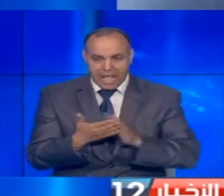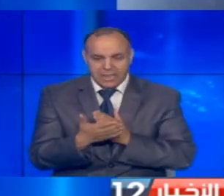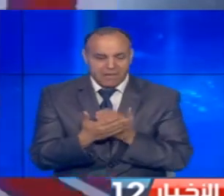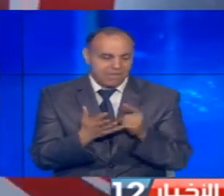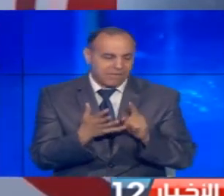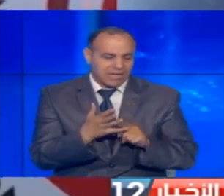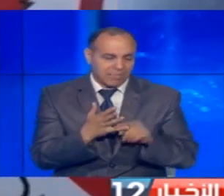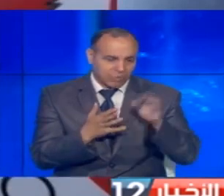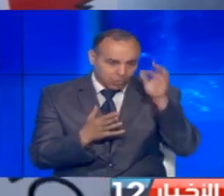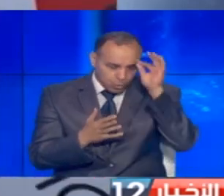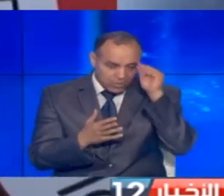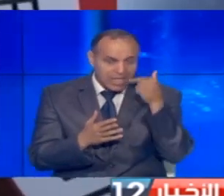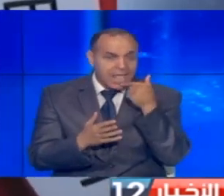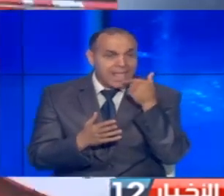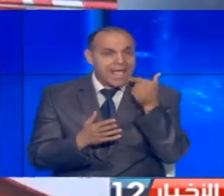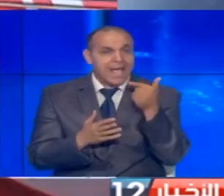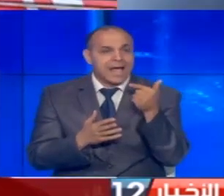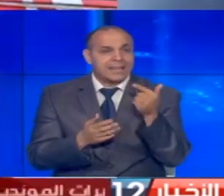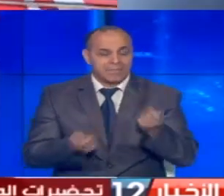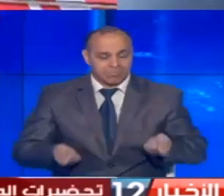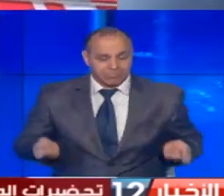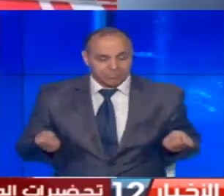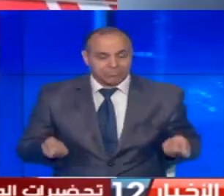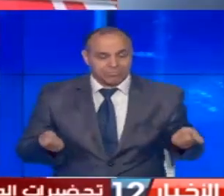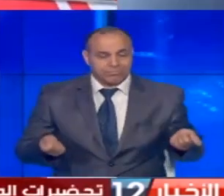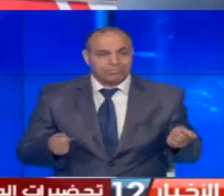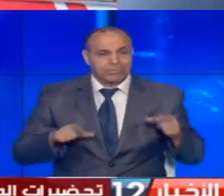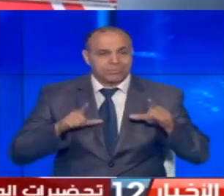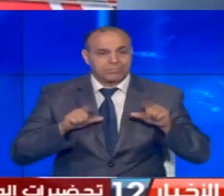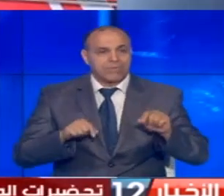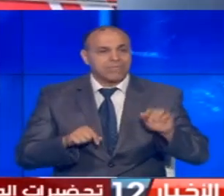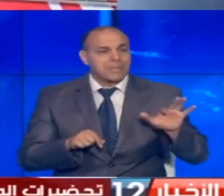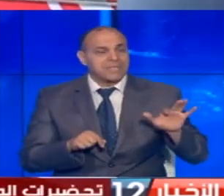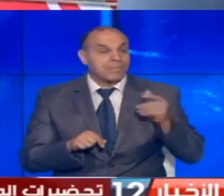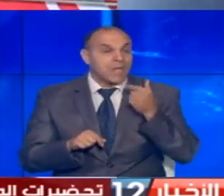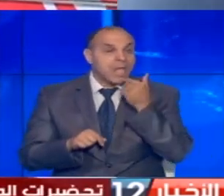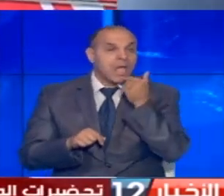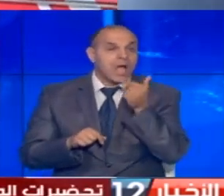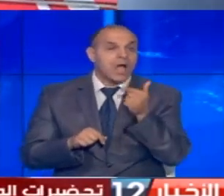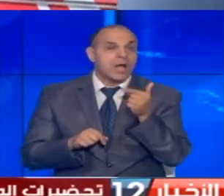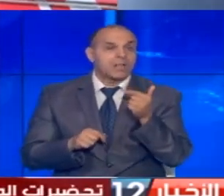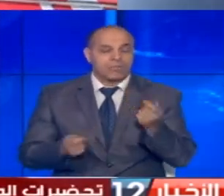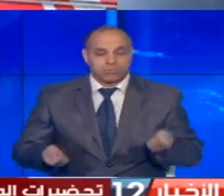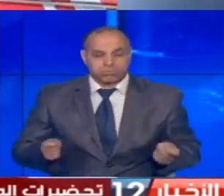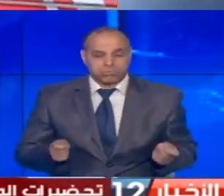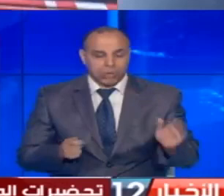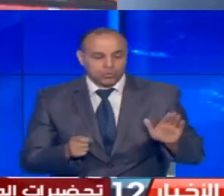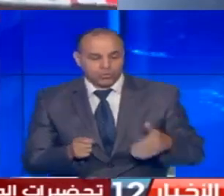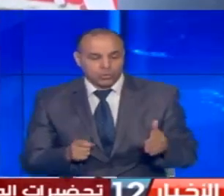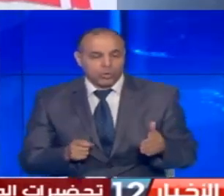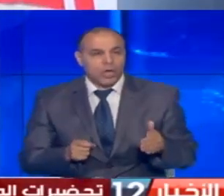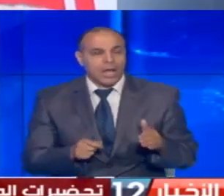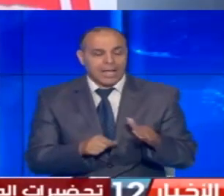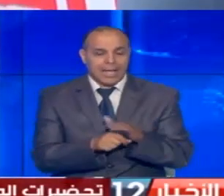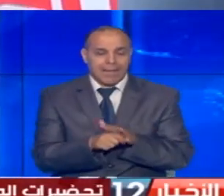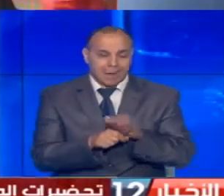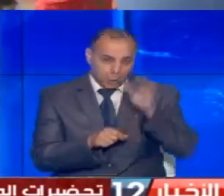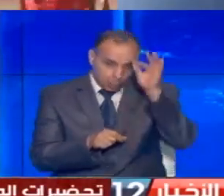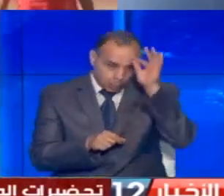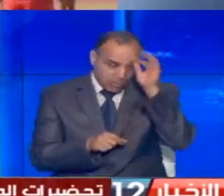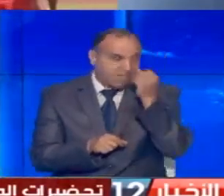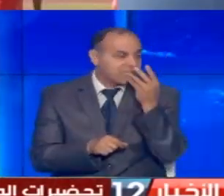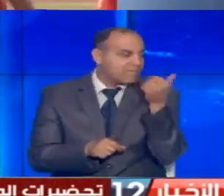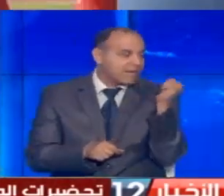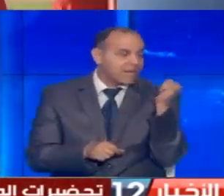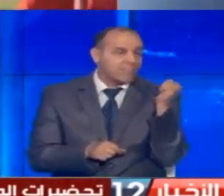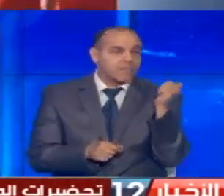أخير بتونس تخلله حصص تدريبية بالملعب الأولمبي بالمنزة، حيث خاضت العناصر الوطنية التونسية عشية